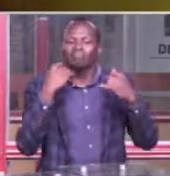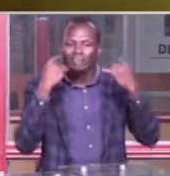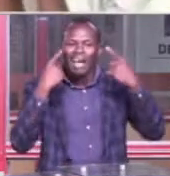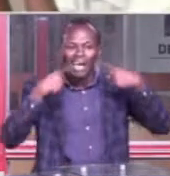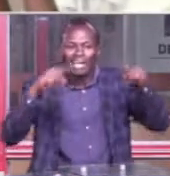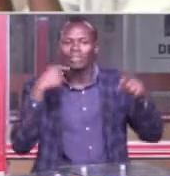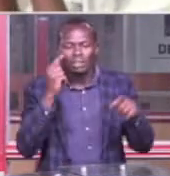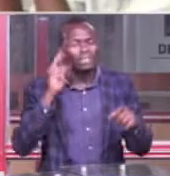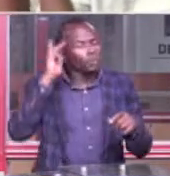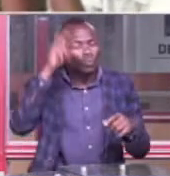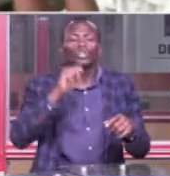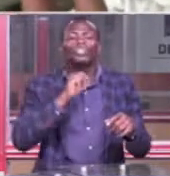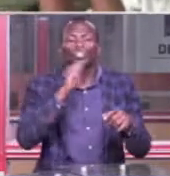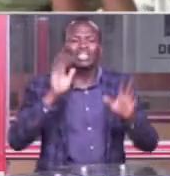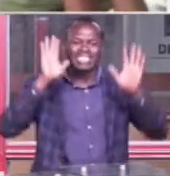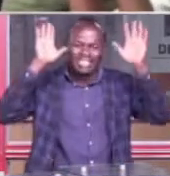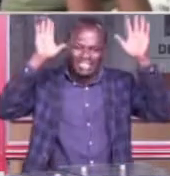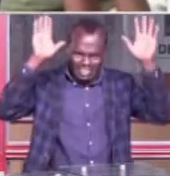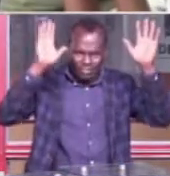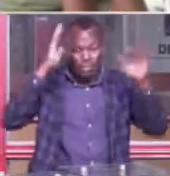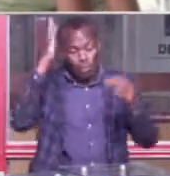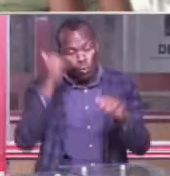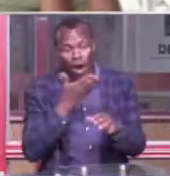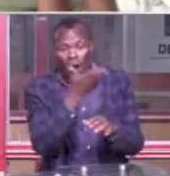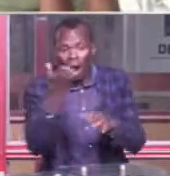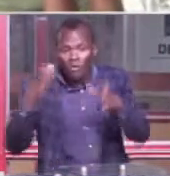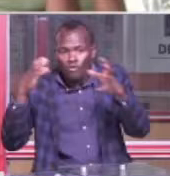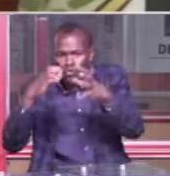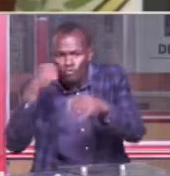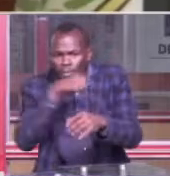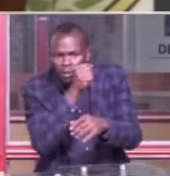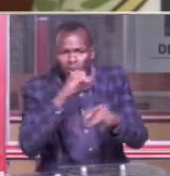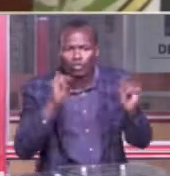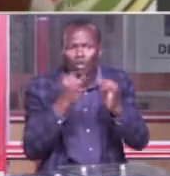okufuna abamutiisatiisa nga baagala okumutta ye be yayisa abamafiya.